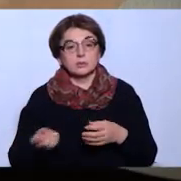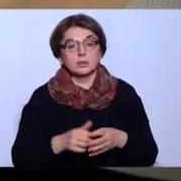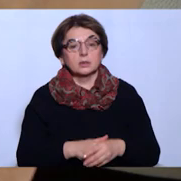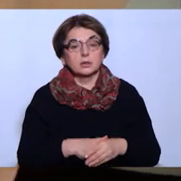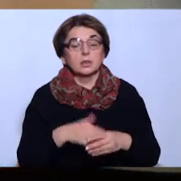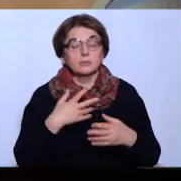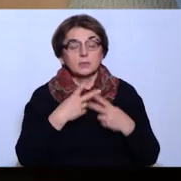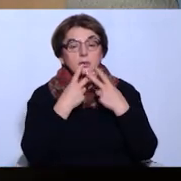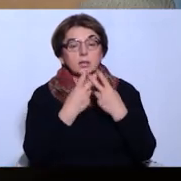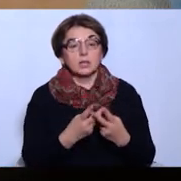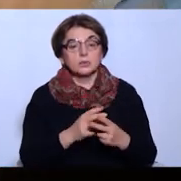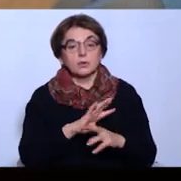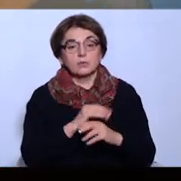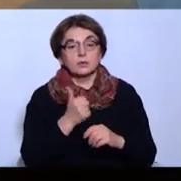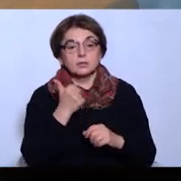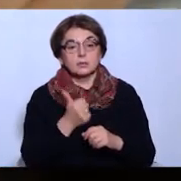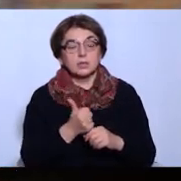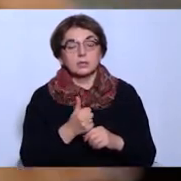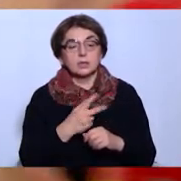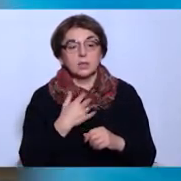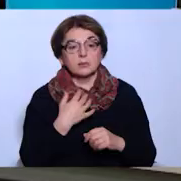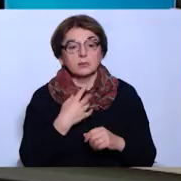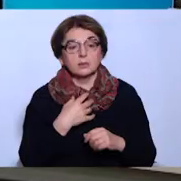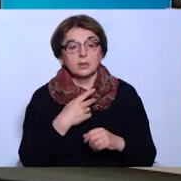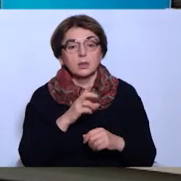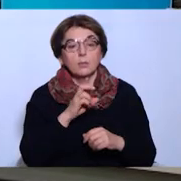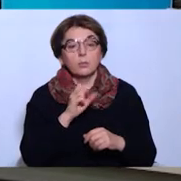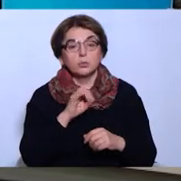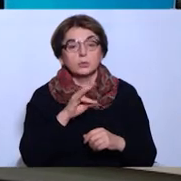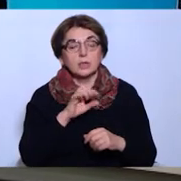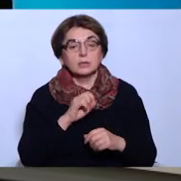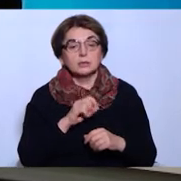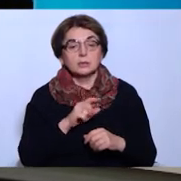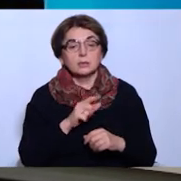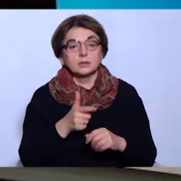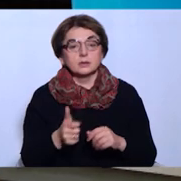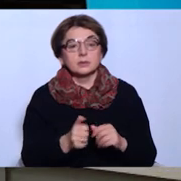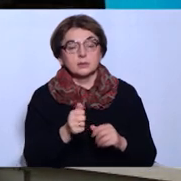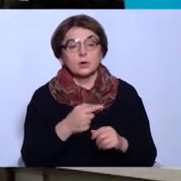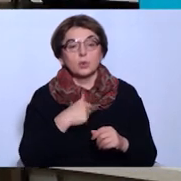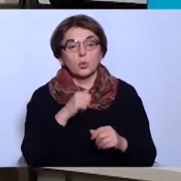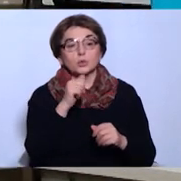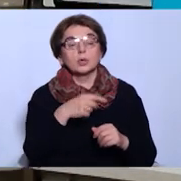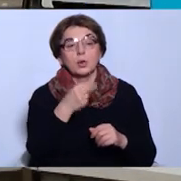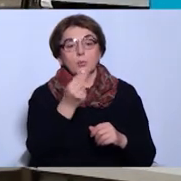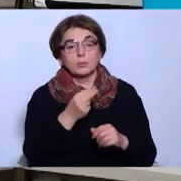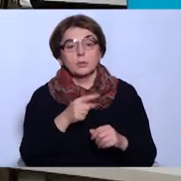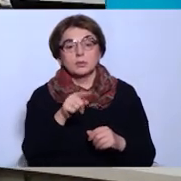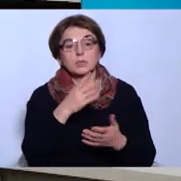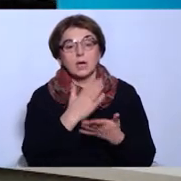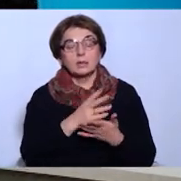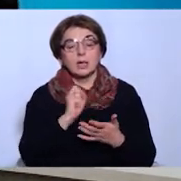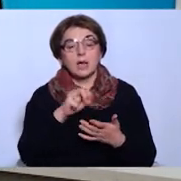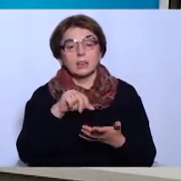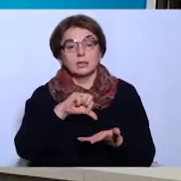და მინდა გაჩვენოთ, ყოველსათვის კარგად ცნობილი არის ეს ბუტანის ბალონი. ბუტანის როგორც ფორმულა დაგიწერეთ, არის ალკანების